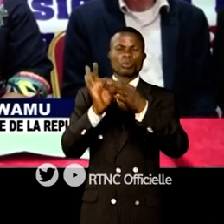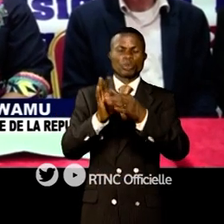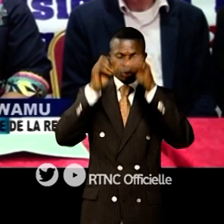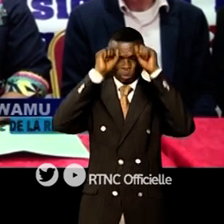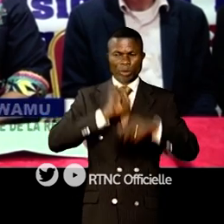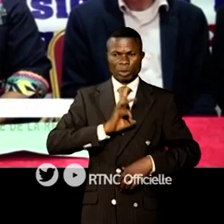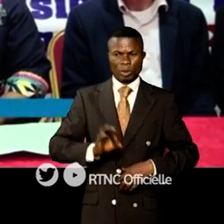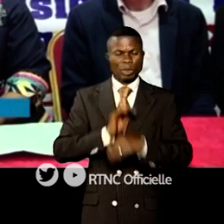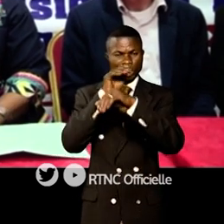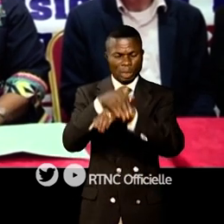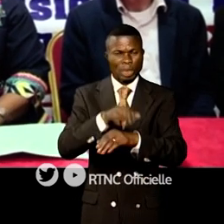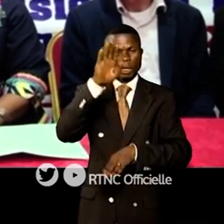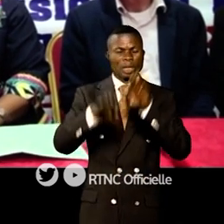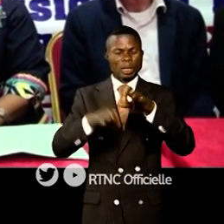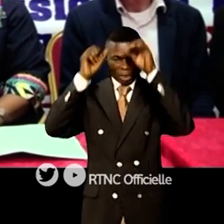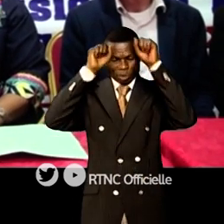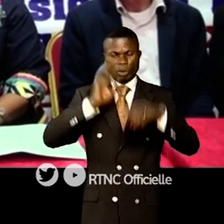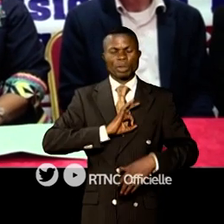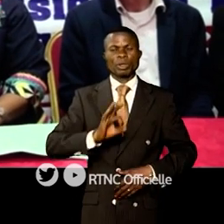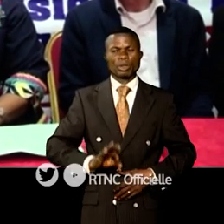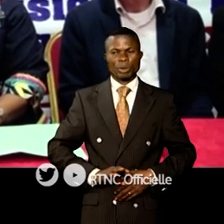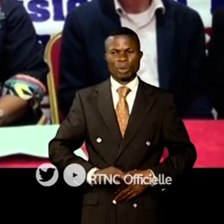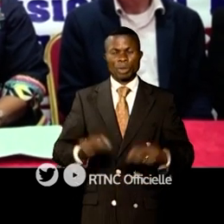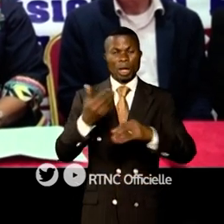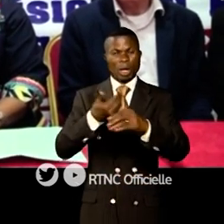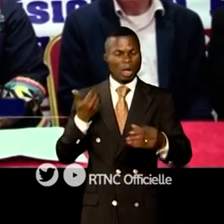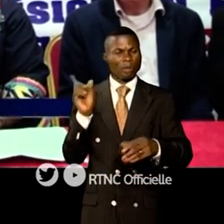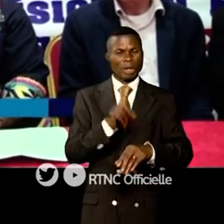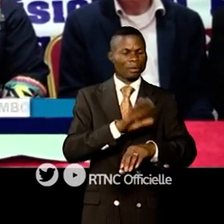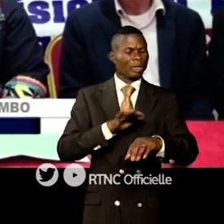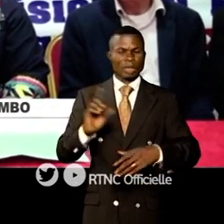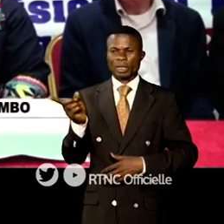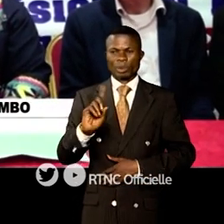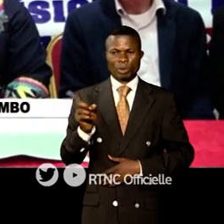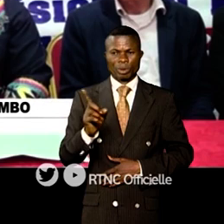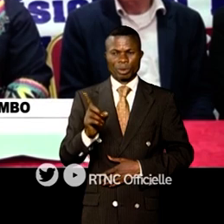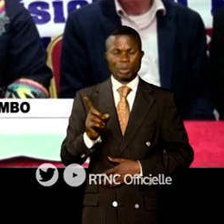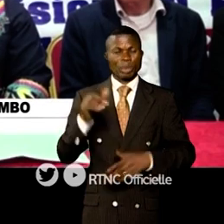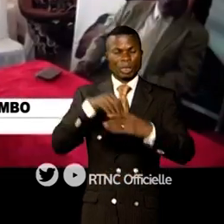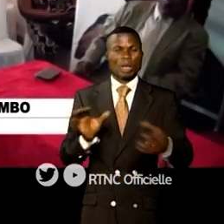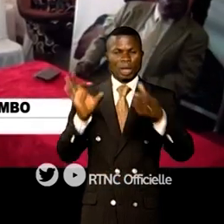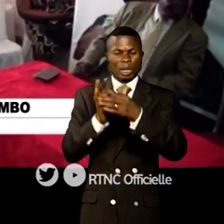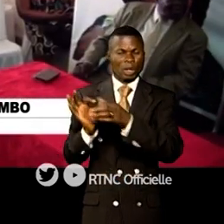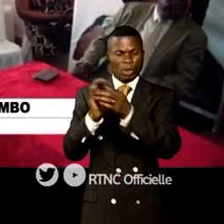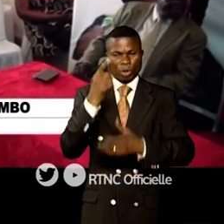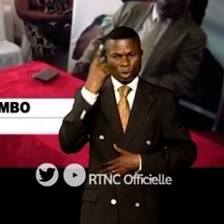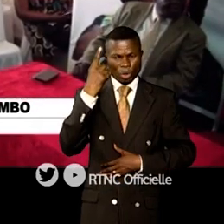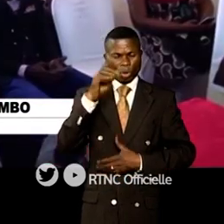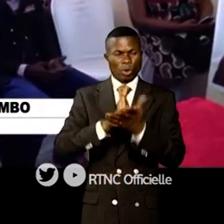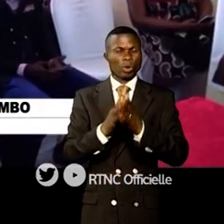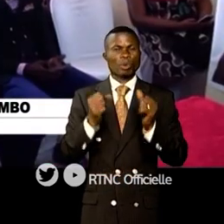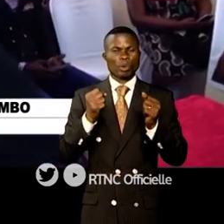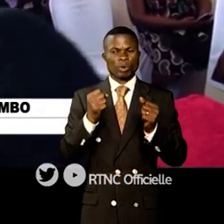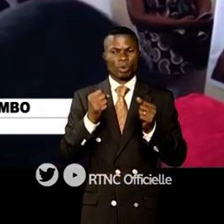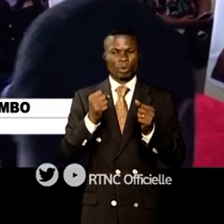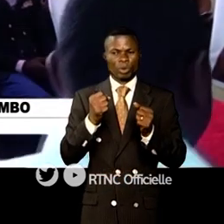et s'adhérer à la démarche du chef de l'État avant qu'il ne soit trop tard. Seul dans la cohésion et l'unité que l'on est plus fort, tout